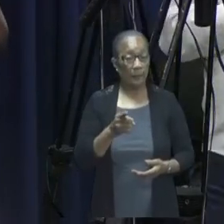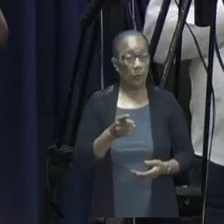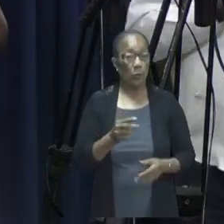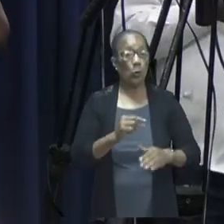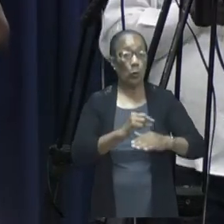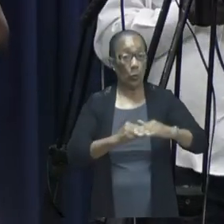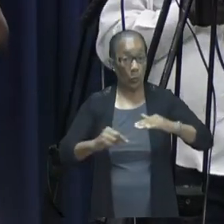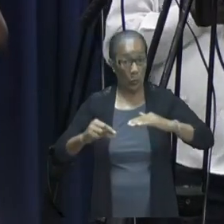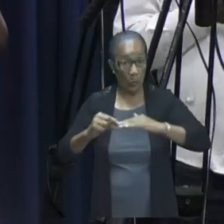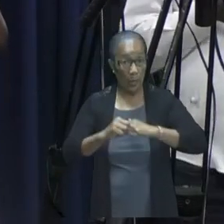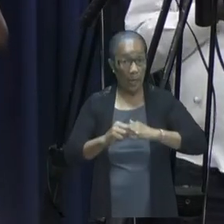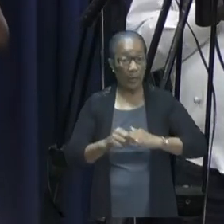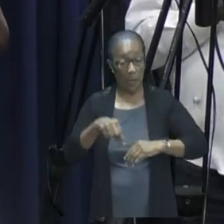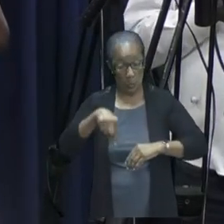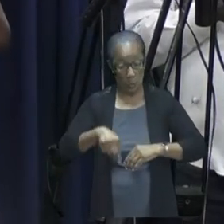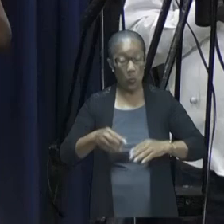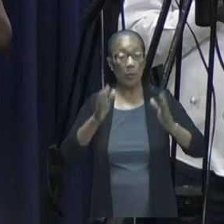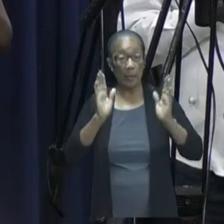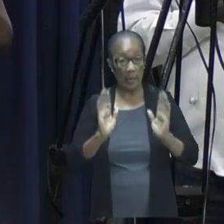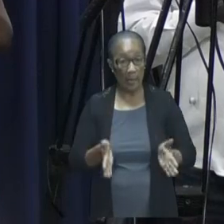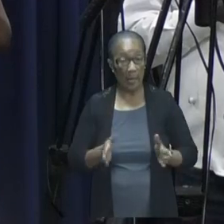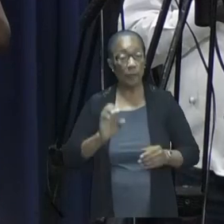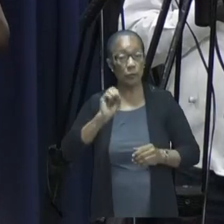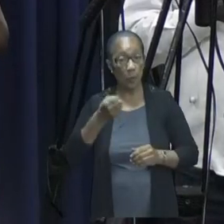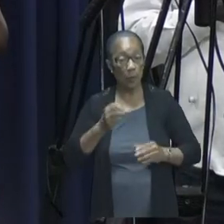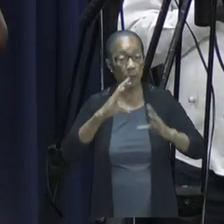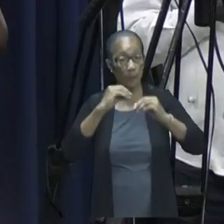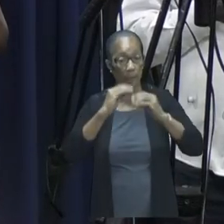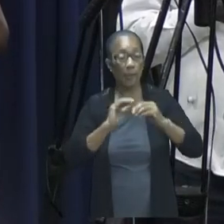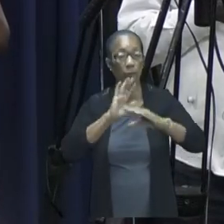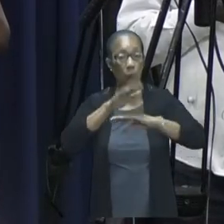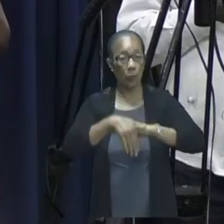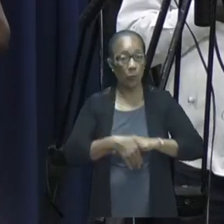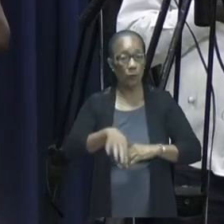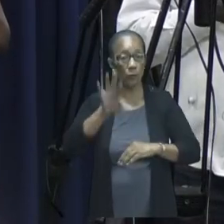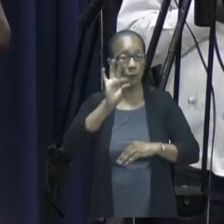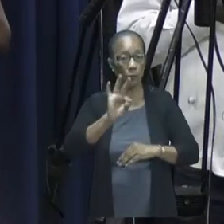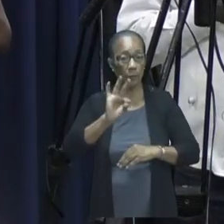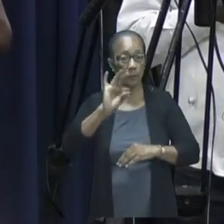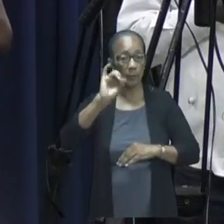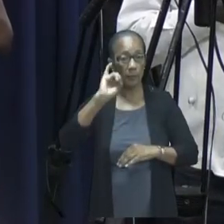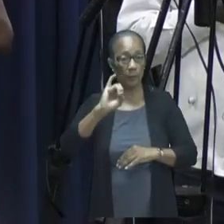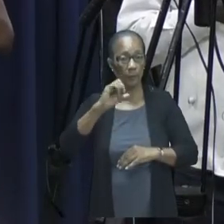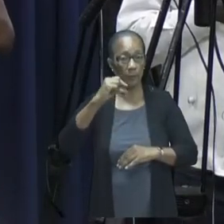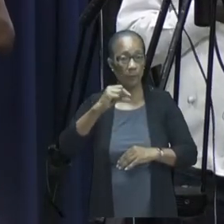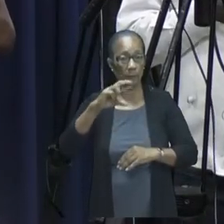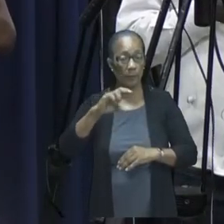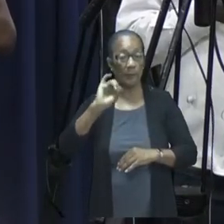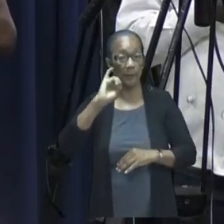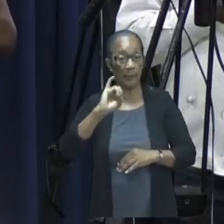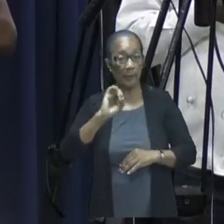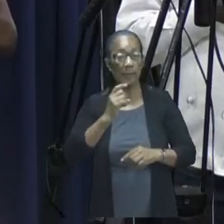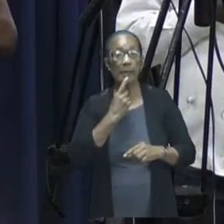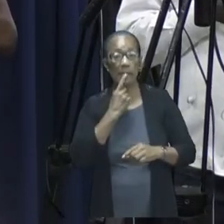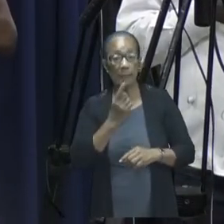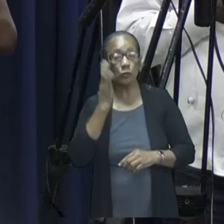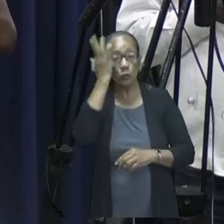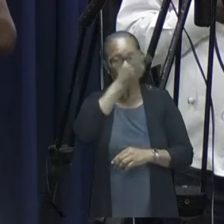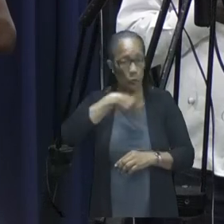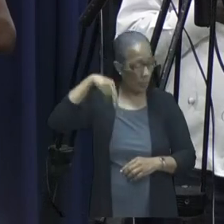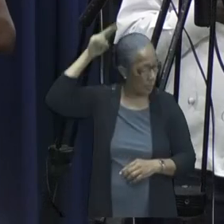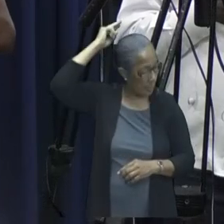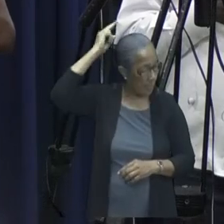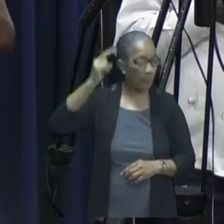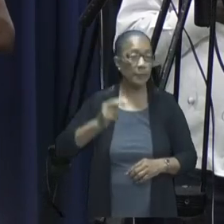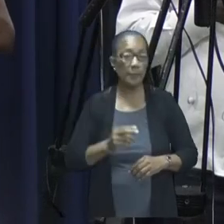guyana in feite alle ready is om te praten over tigri het is de surinaamse partij die de onderhandelingen